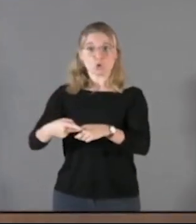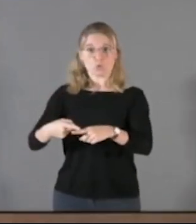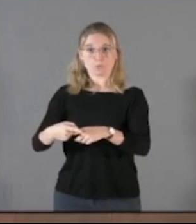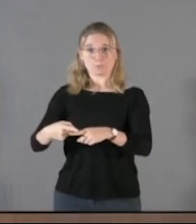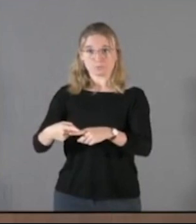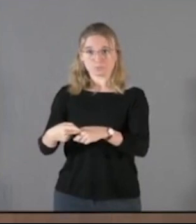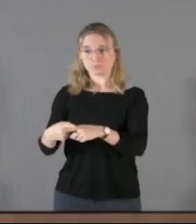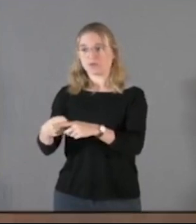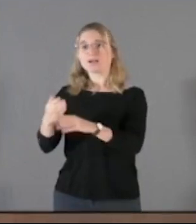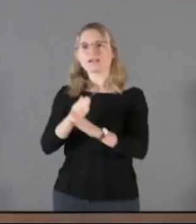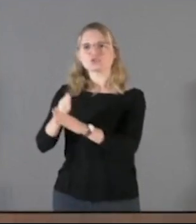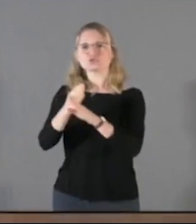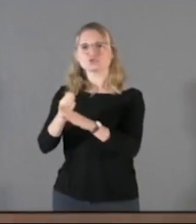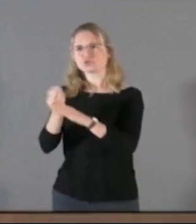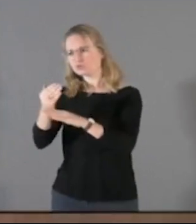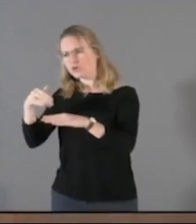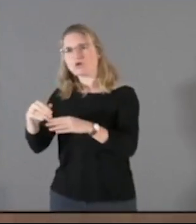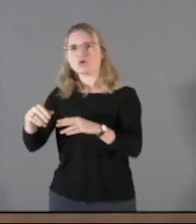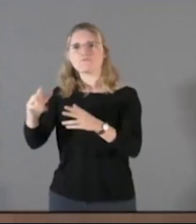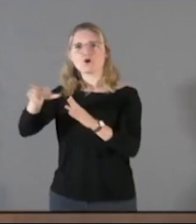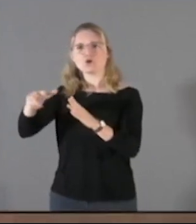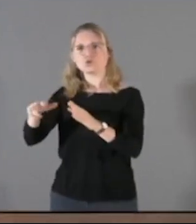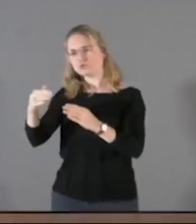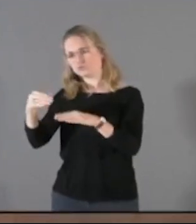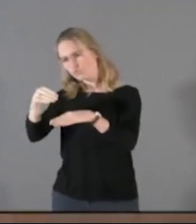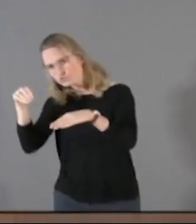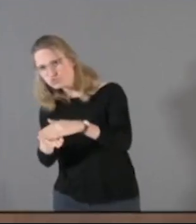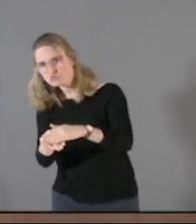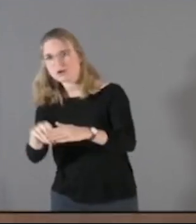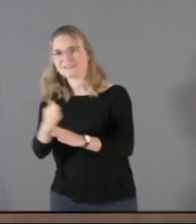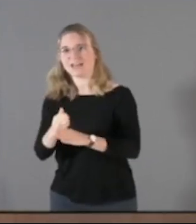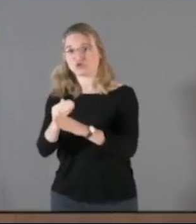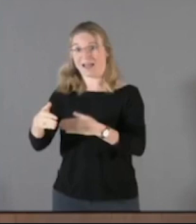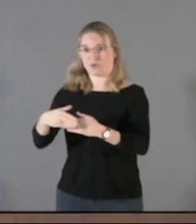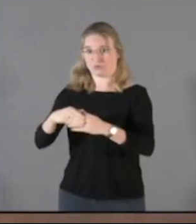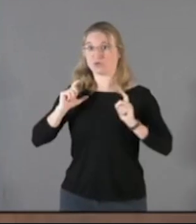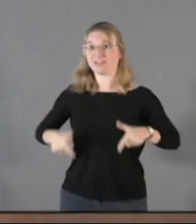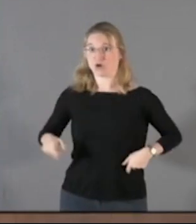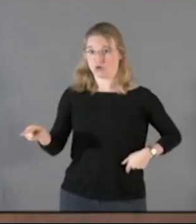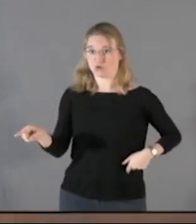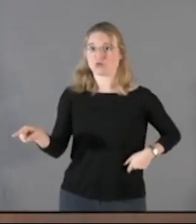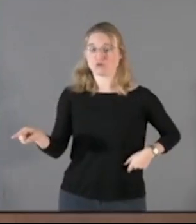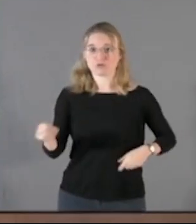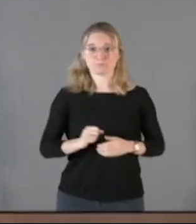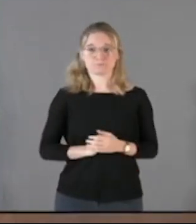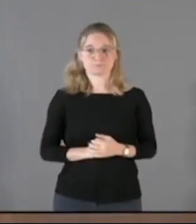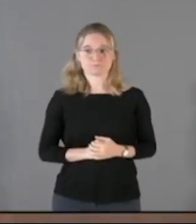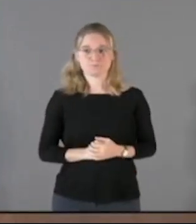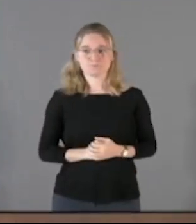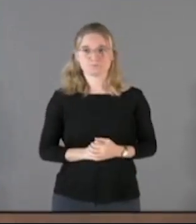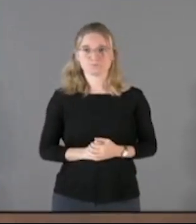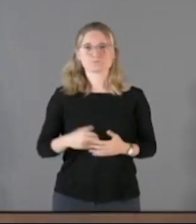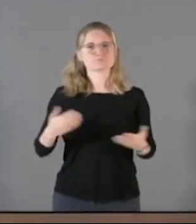sous des feuilles au sol près de l'école. Là où la situation